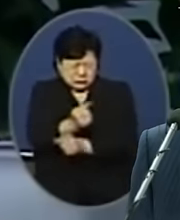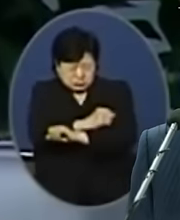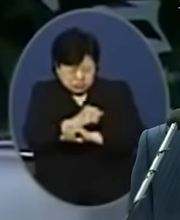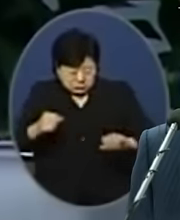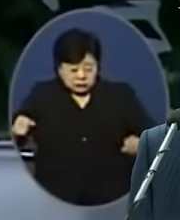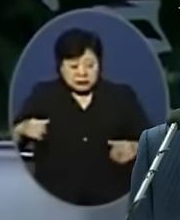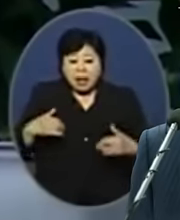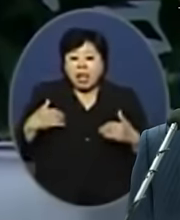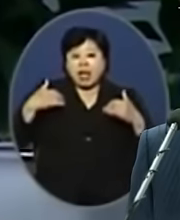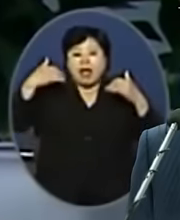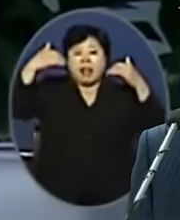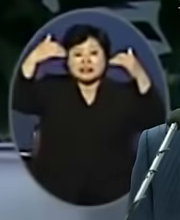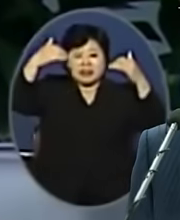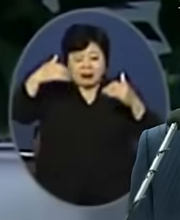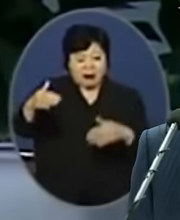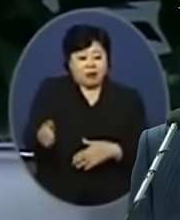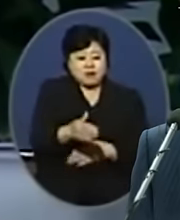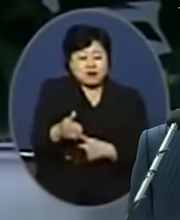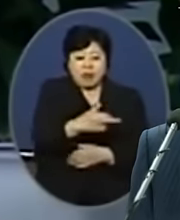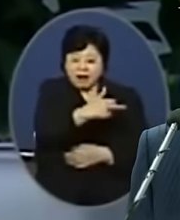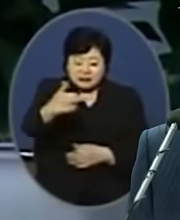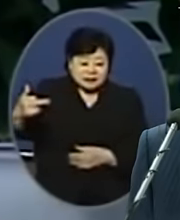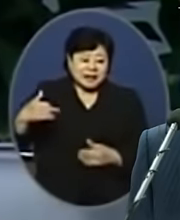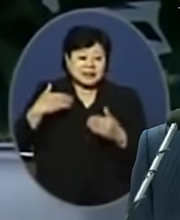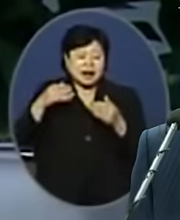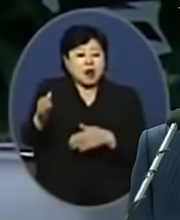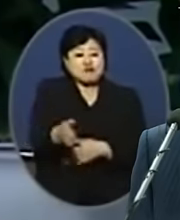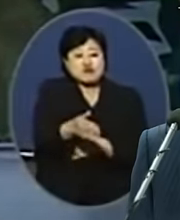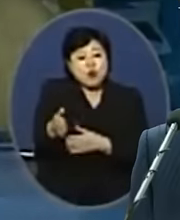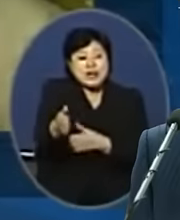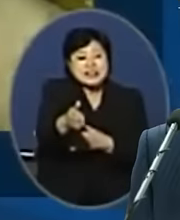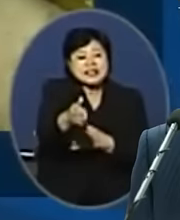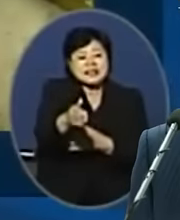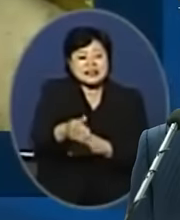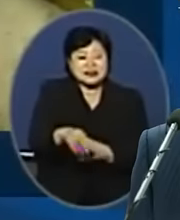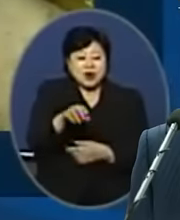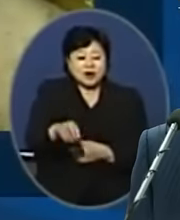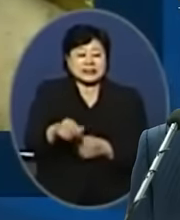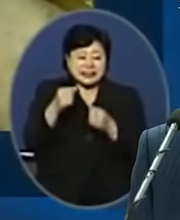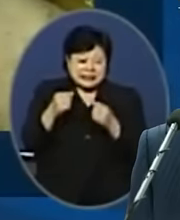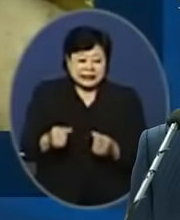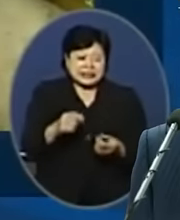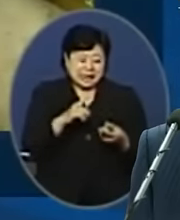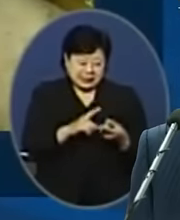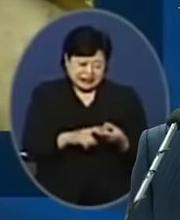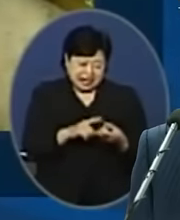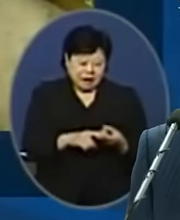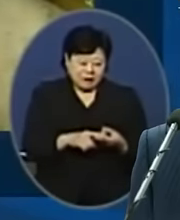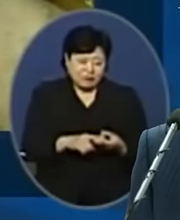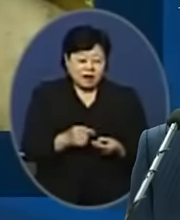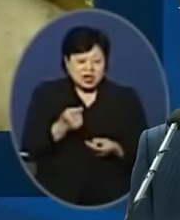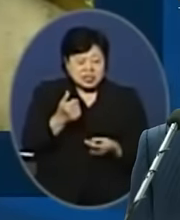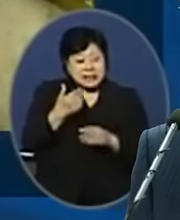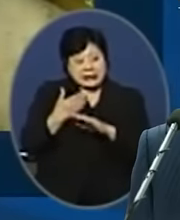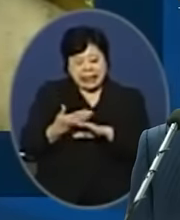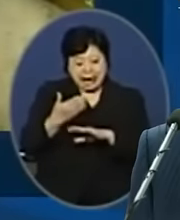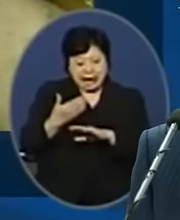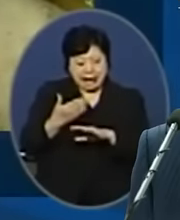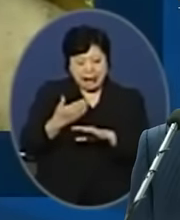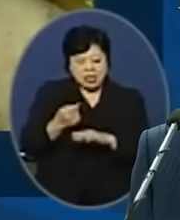넣으면 120cm까지 자라는 것입니다. 이 물고기가 어디에 사느냐에 따라서 크기가 달라지는